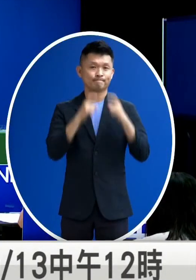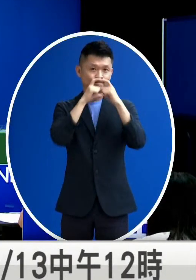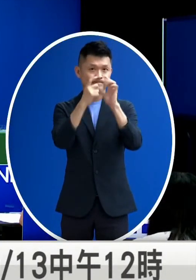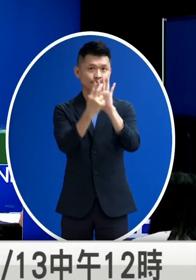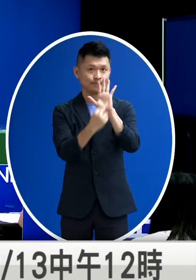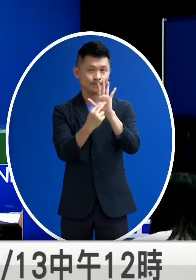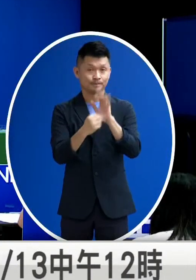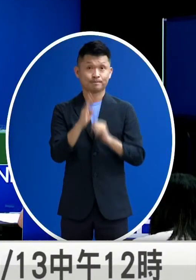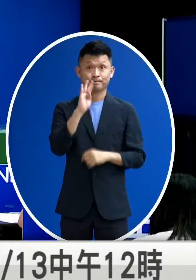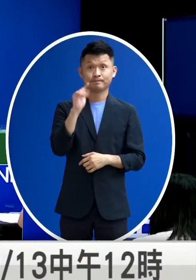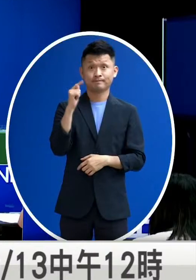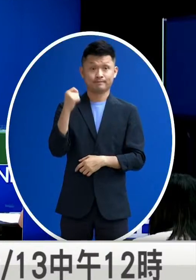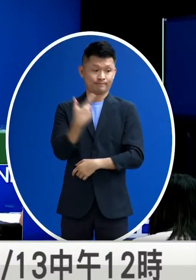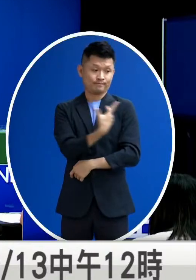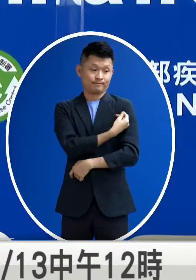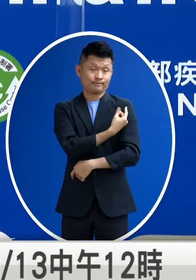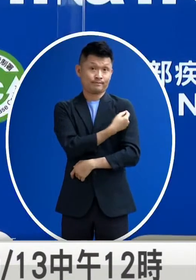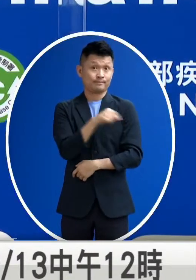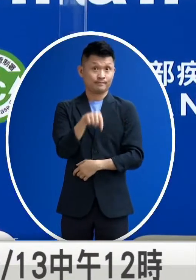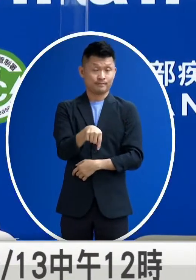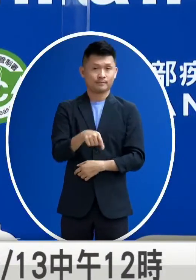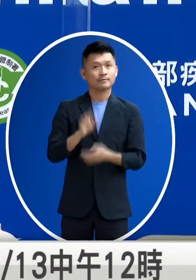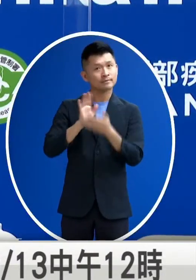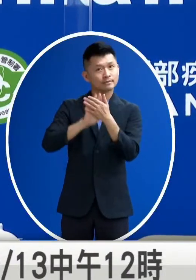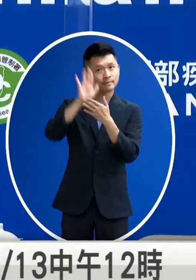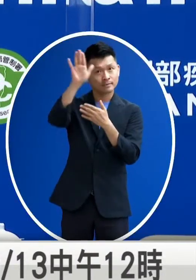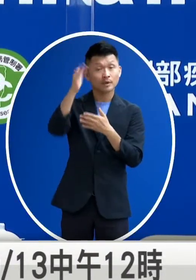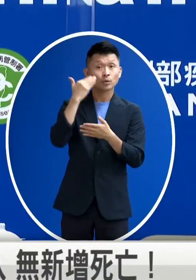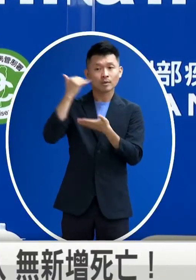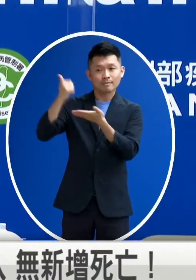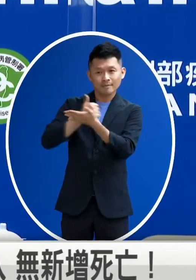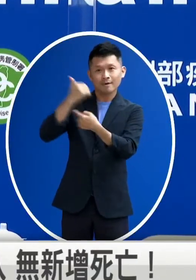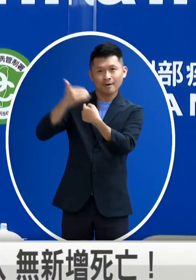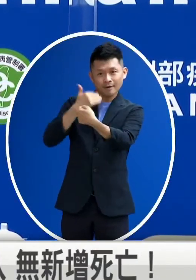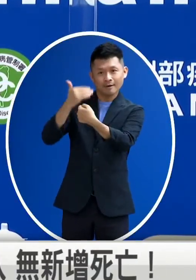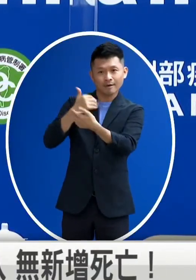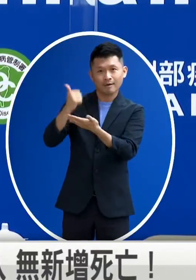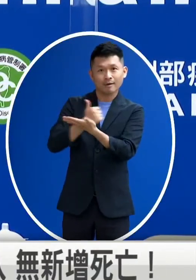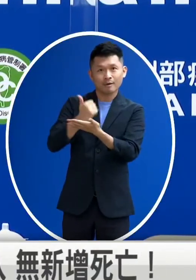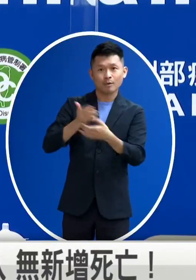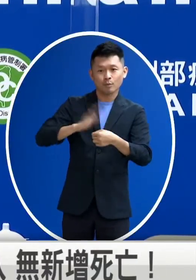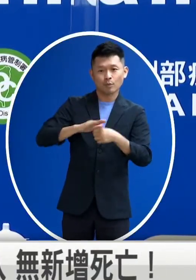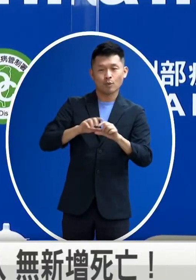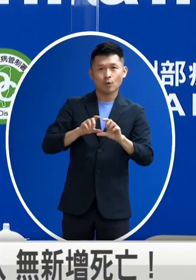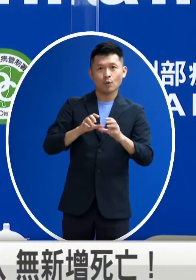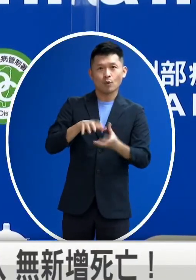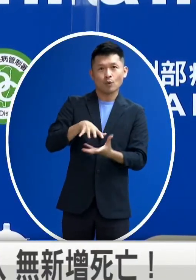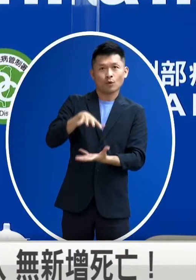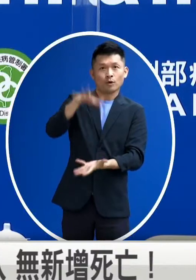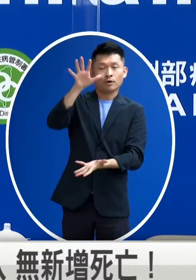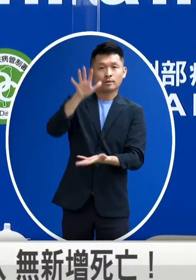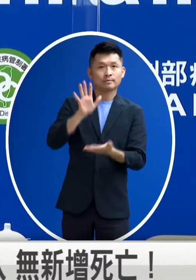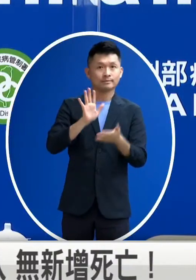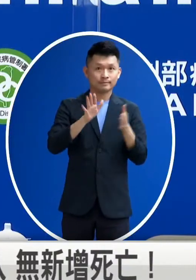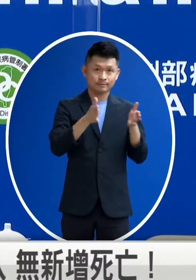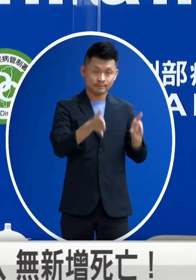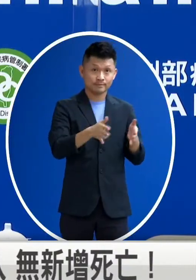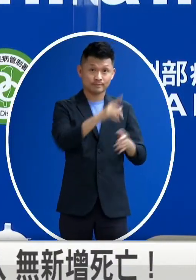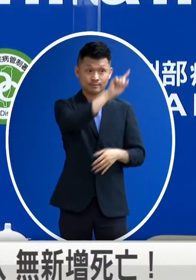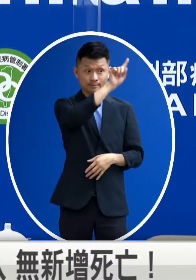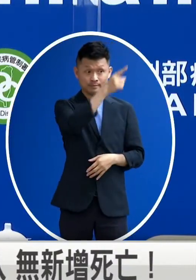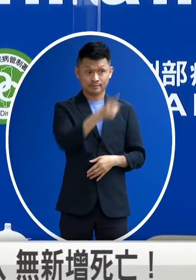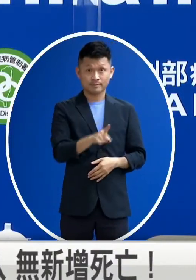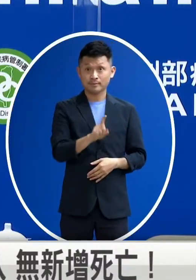就是有关 BNT 的部分，如果未来持续到货，当然我们就是会把我目前第十一期